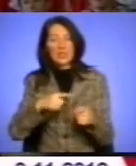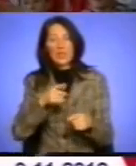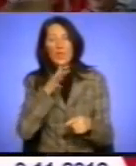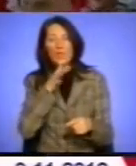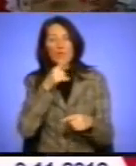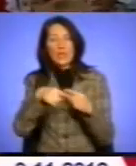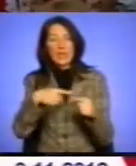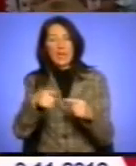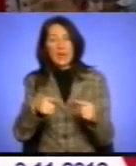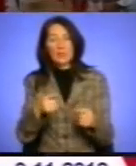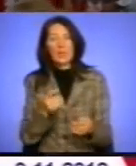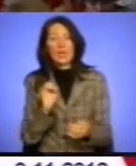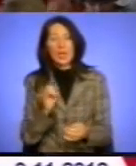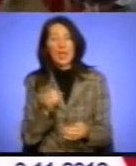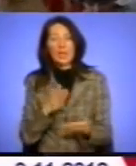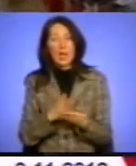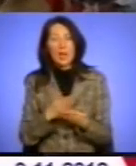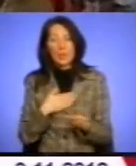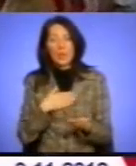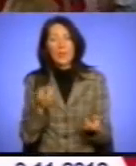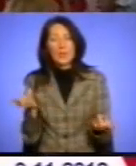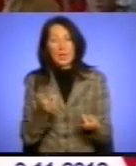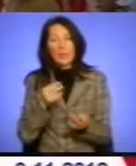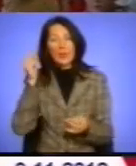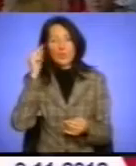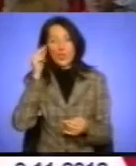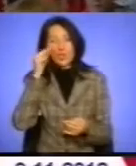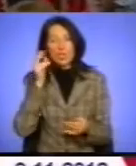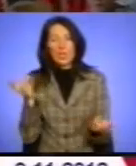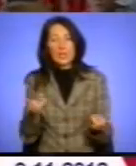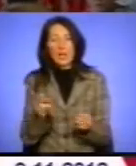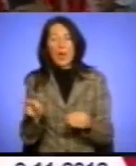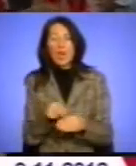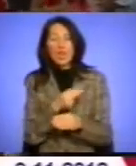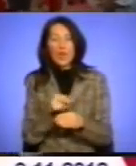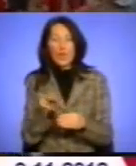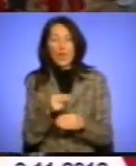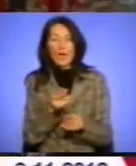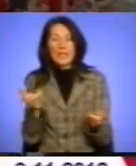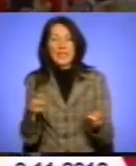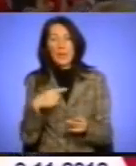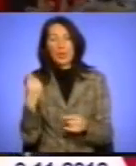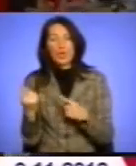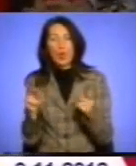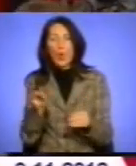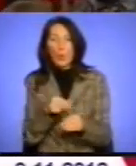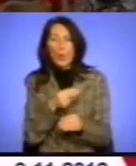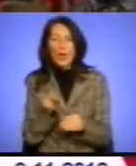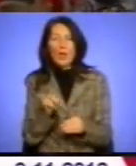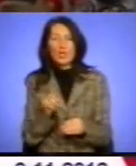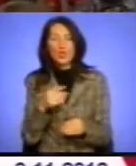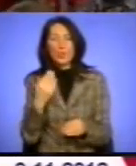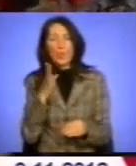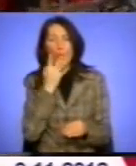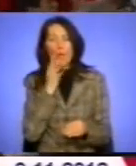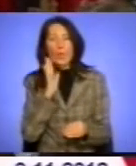І нам її треба вчити, треба її шліфувати, треба один другого поправляти, щоб вона в нас